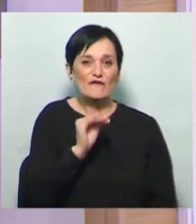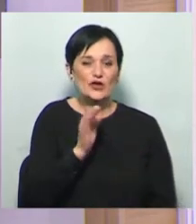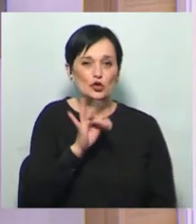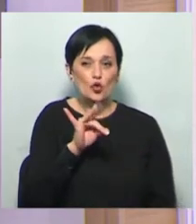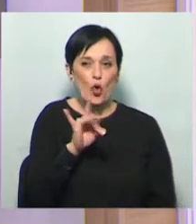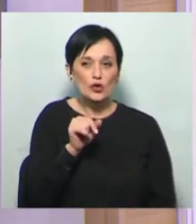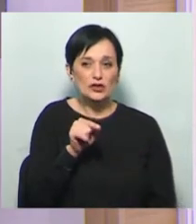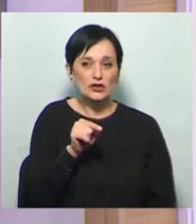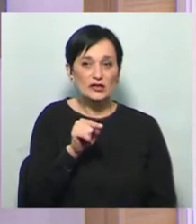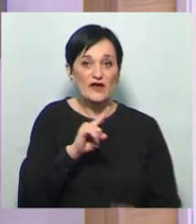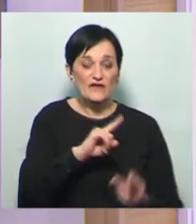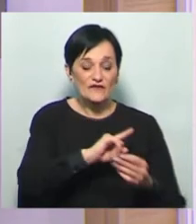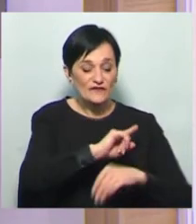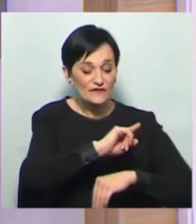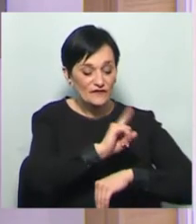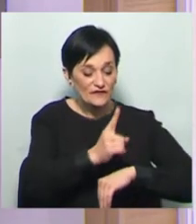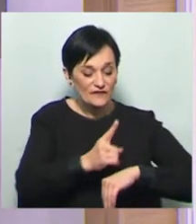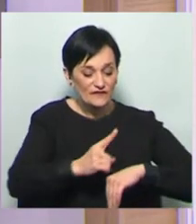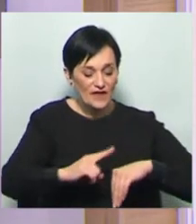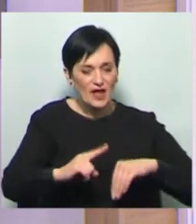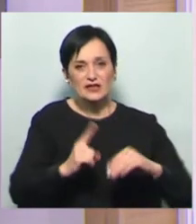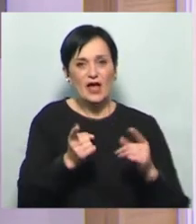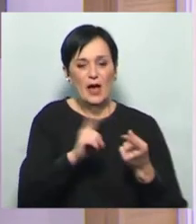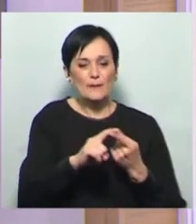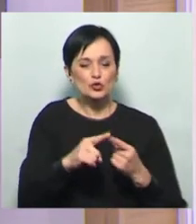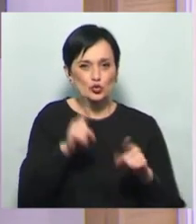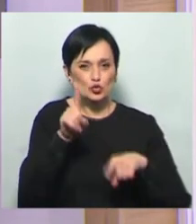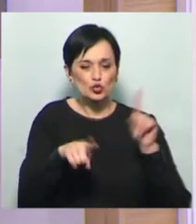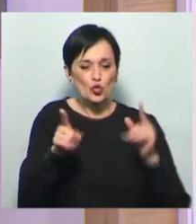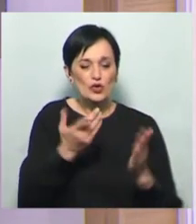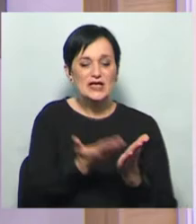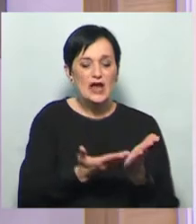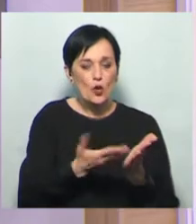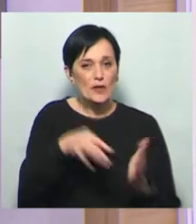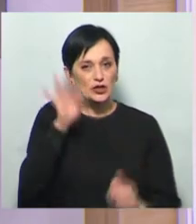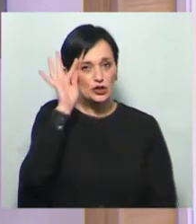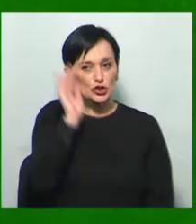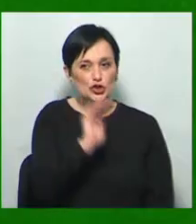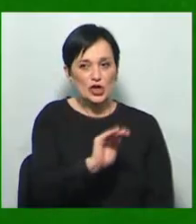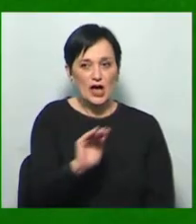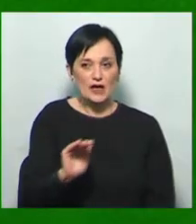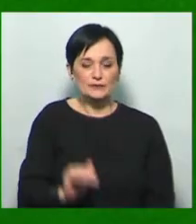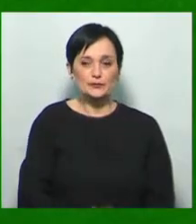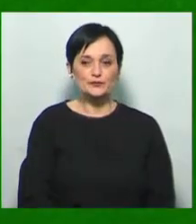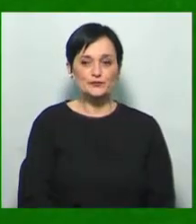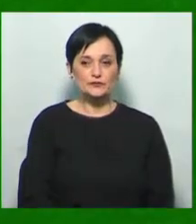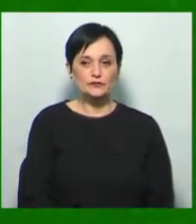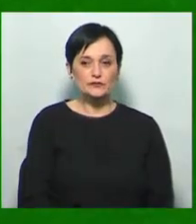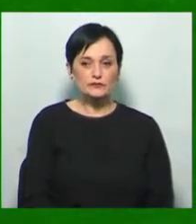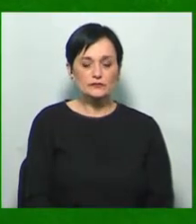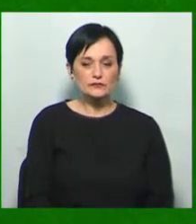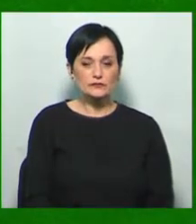რომელიც ვენებთან დაკავშირებულ ზოგიერთ რეკომენდაციას შეგახსენებთ.